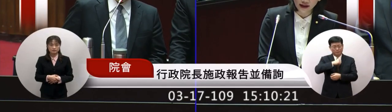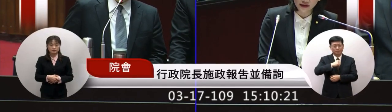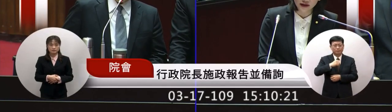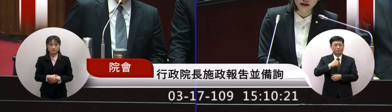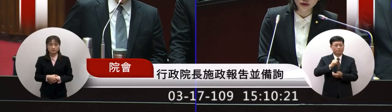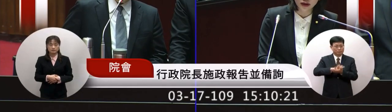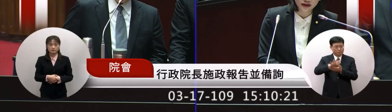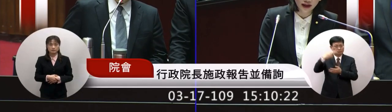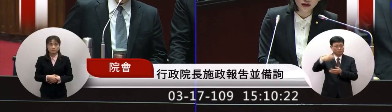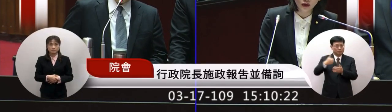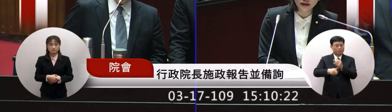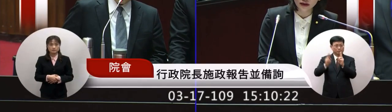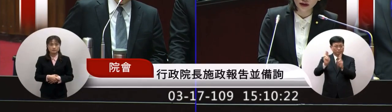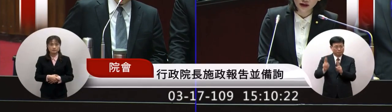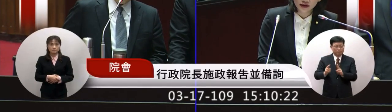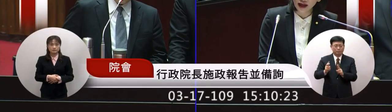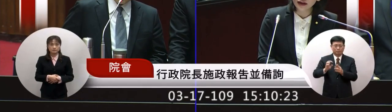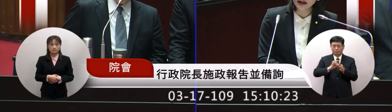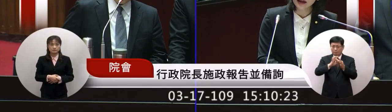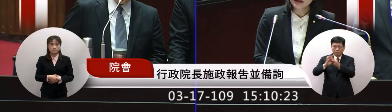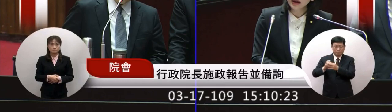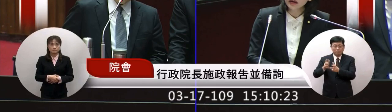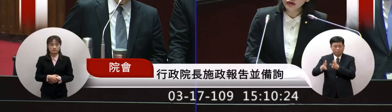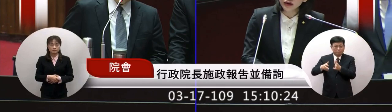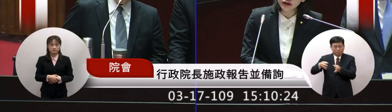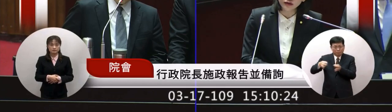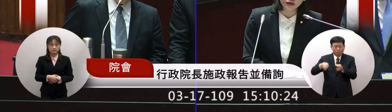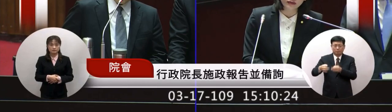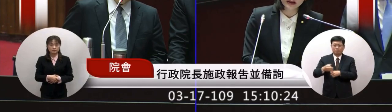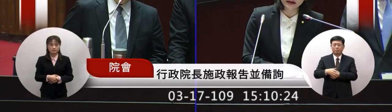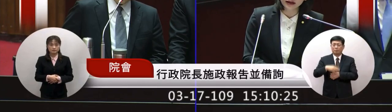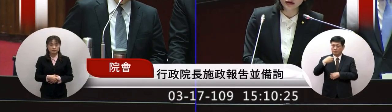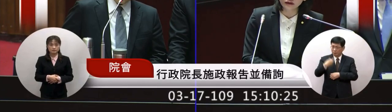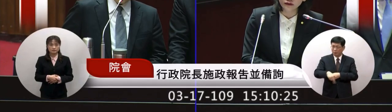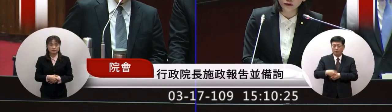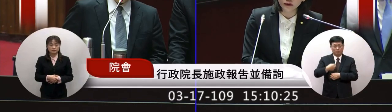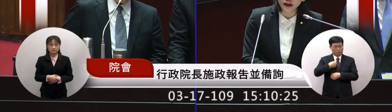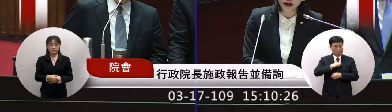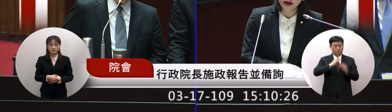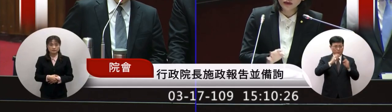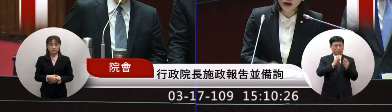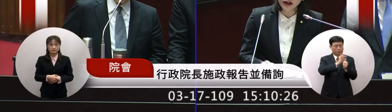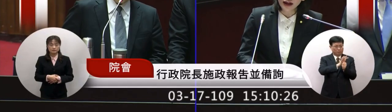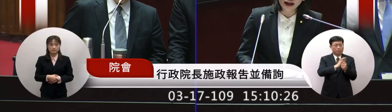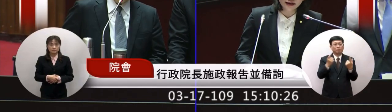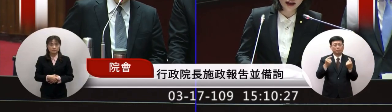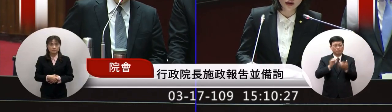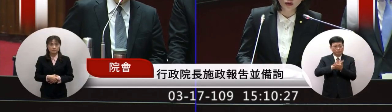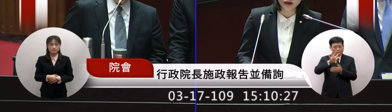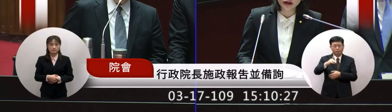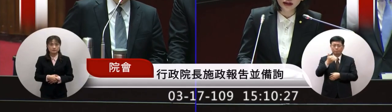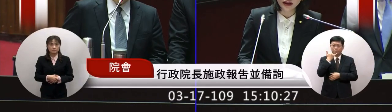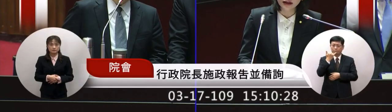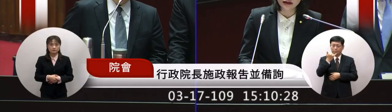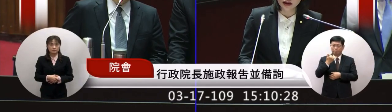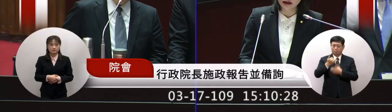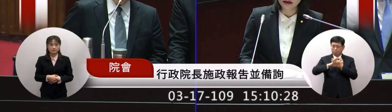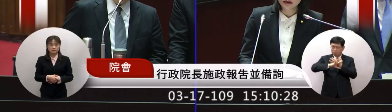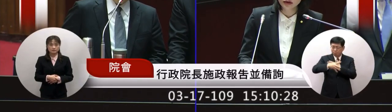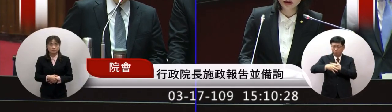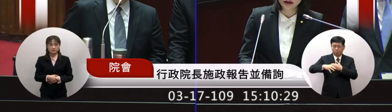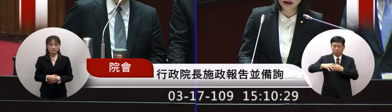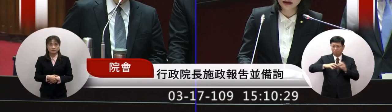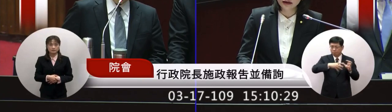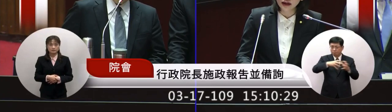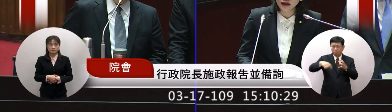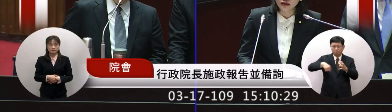湾的再生能源相关的产业，甚或是我们的金融服务业，未来在国际的